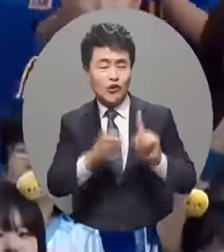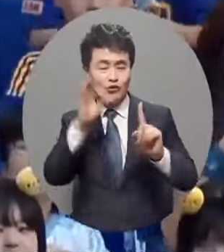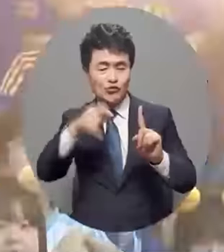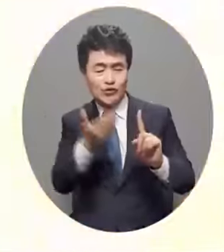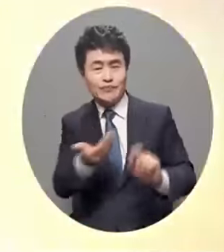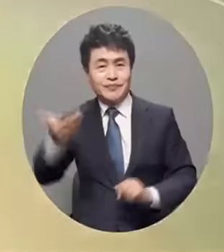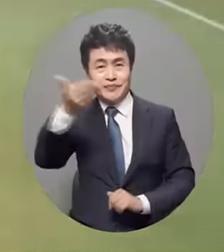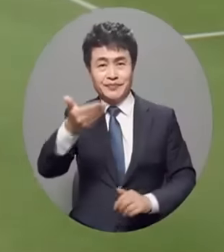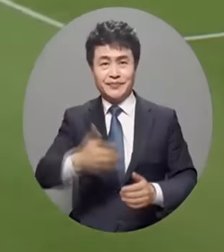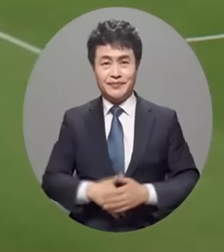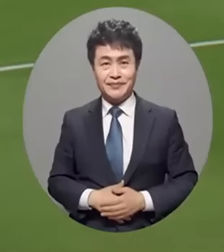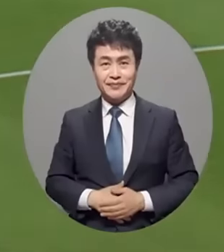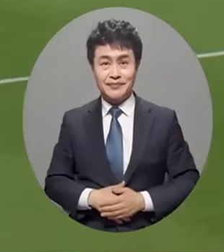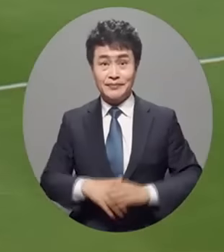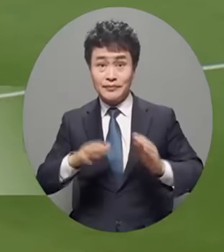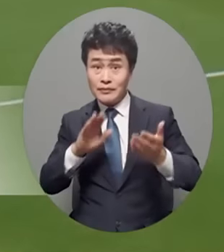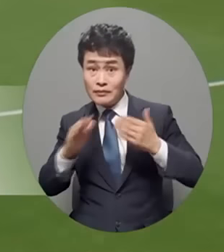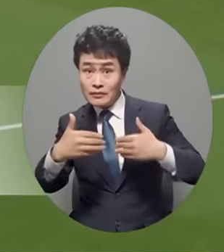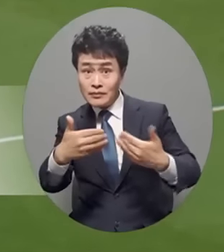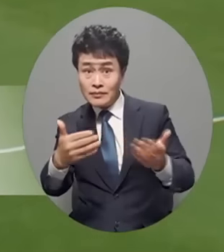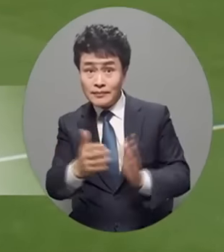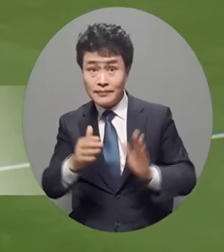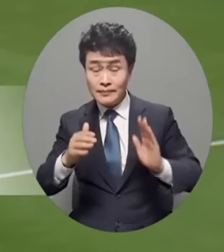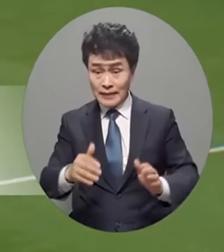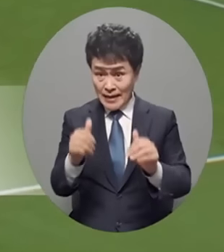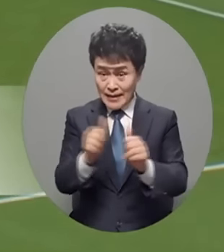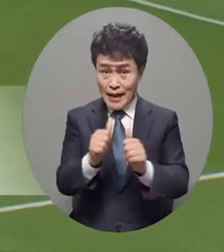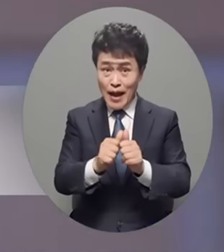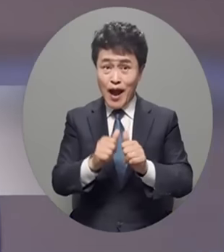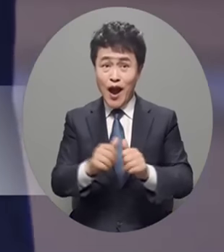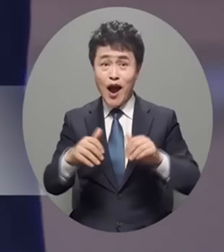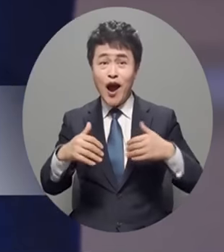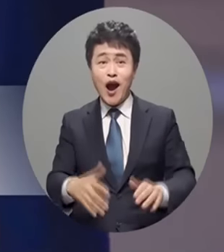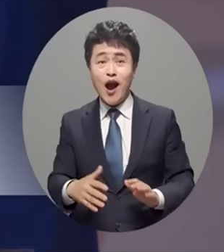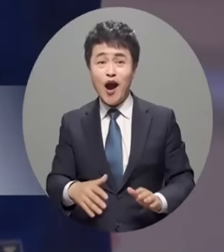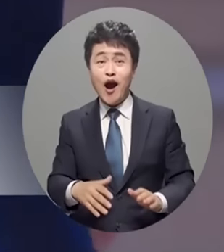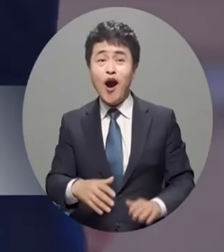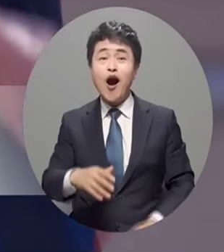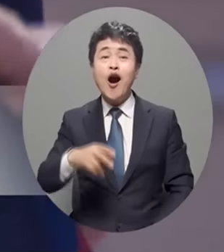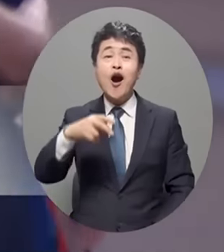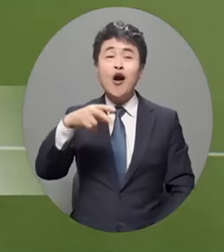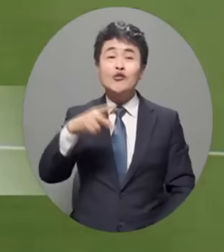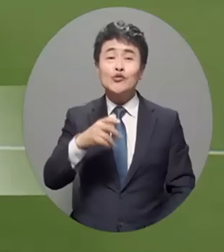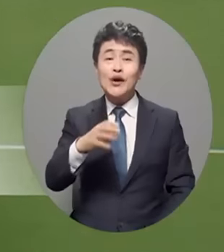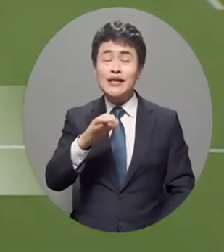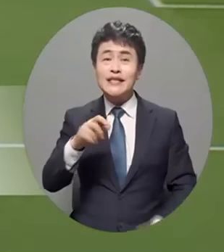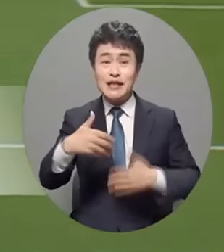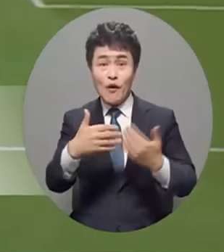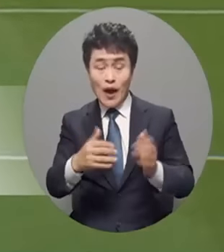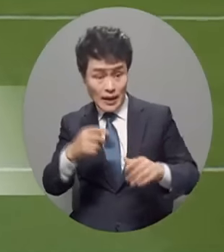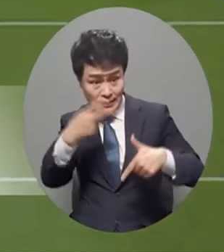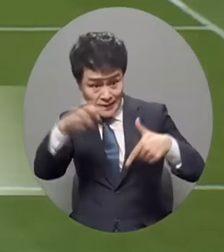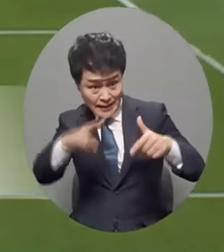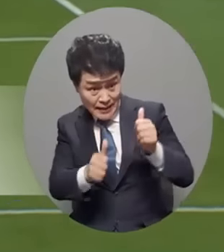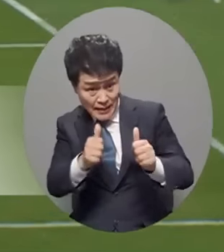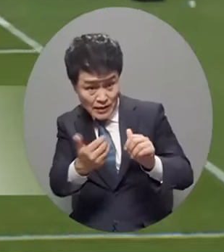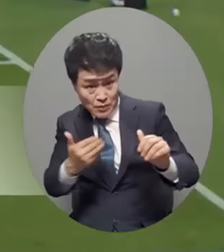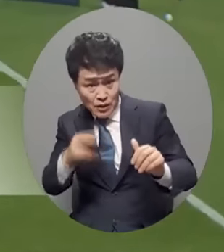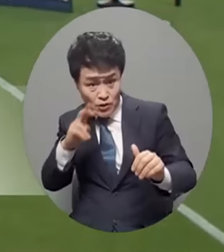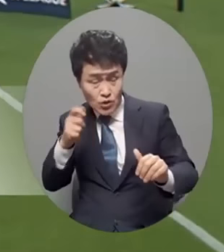올라섰습니다. 후반전에 사나이란 별명이 붙은 수원FC 이승우는 인천과의 홈경기에 선발 출전해 전반